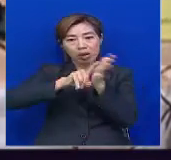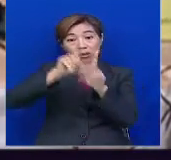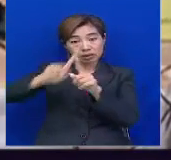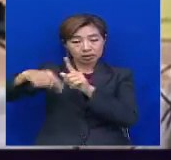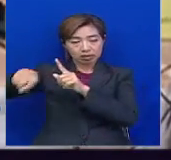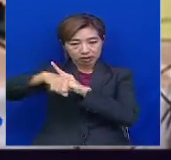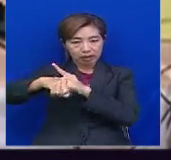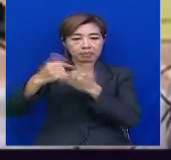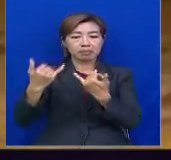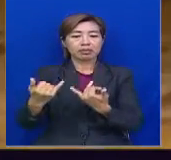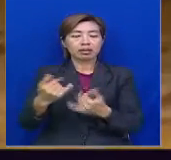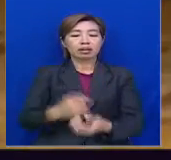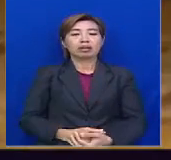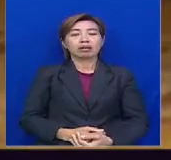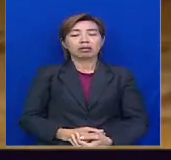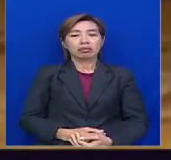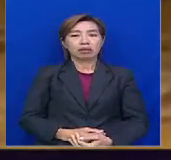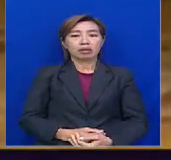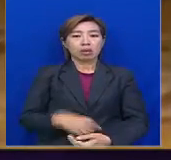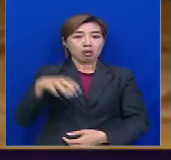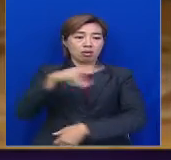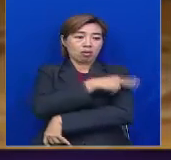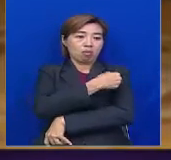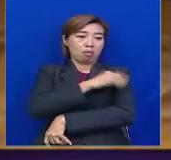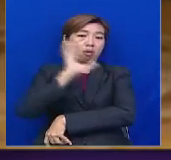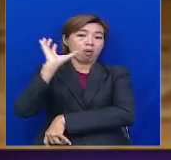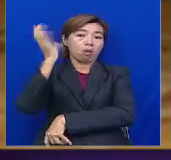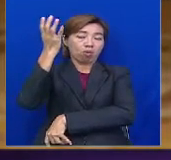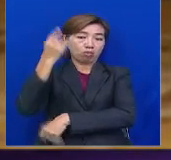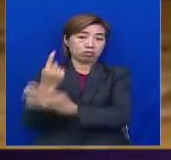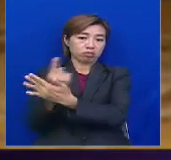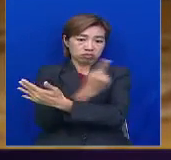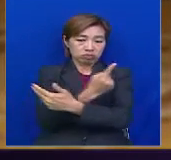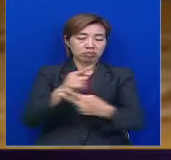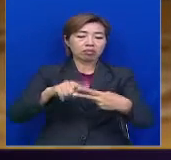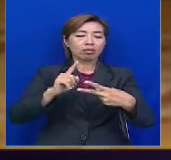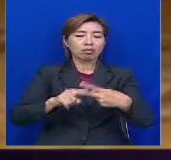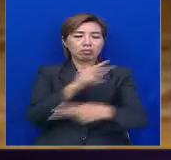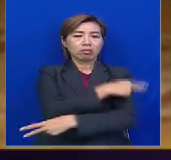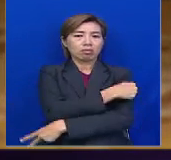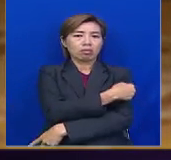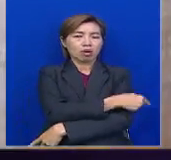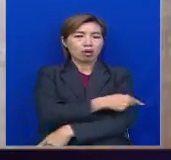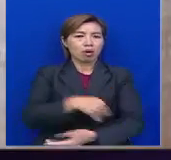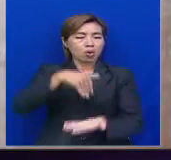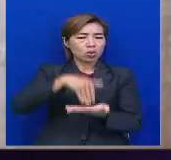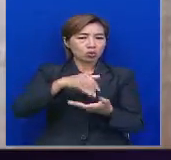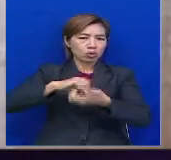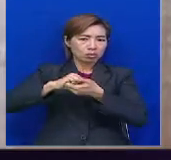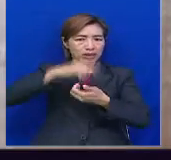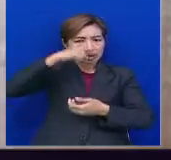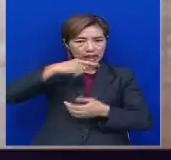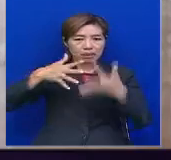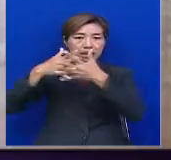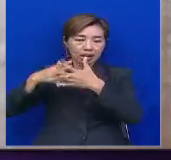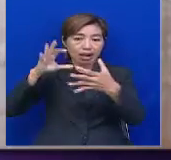ดยมีนายแพทย์เรนูกาผู้แทนองค์การอนามัยโลกประจำประเทศไทยและนายแพทย์จอห์นแมคอาร์เธอร์ผู้แทนศูนย์ความร่วมมือไทยสหรัฐด้านสาธารณ